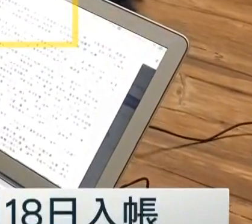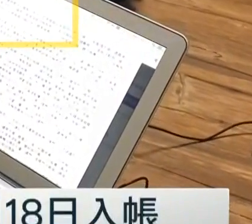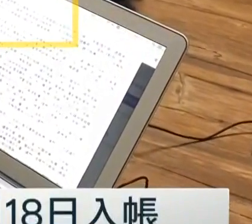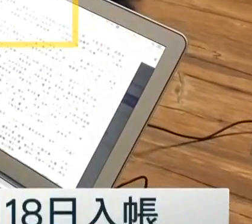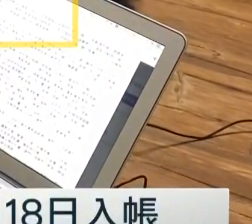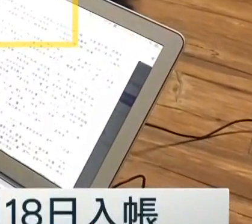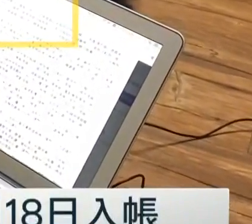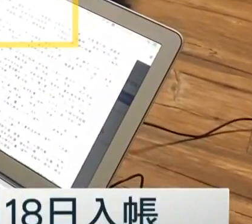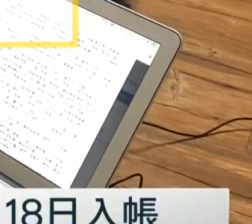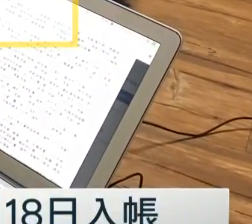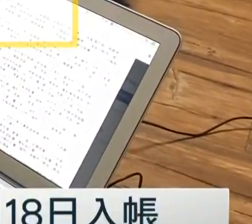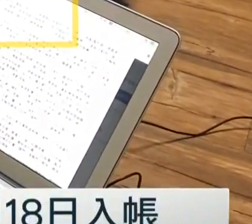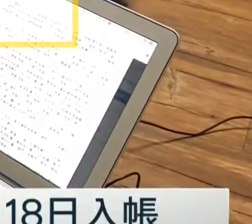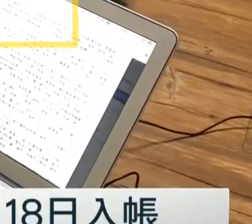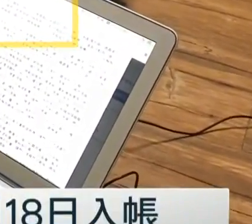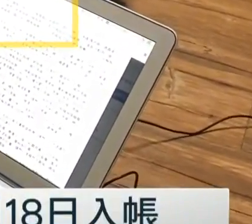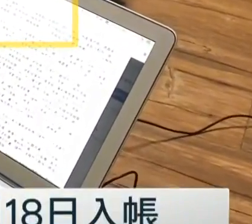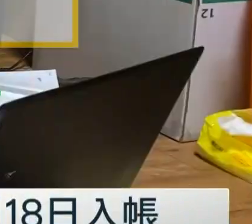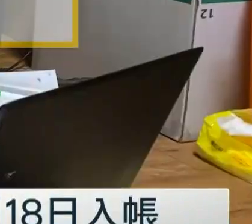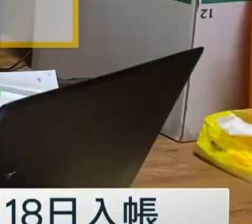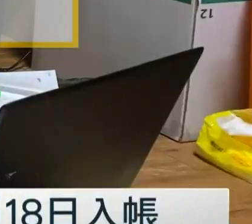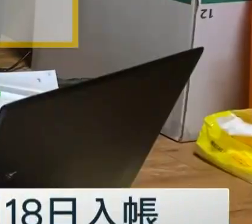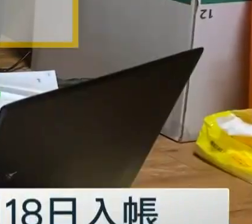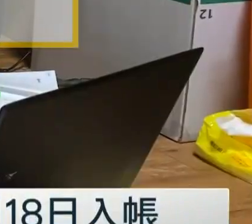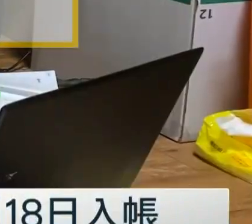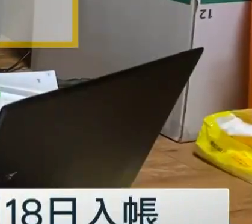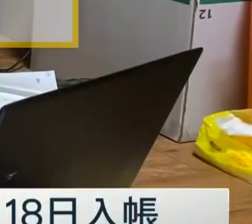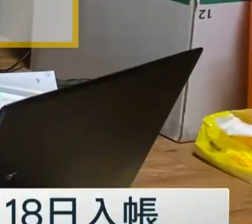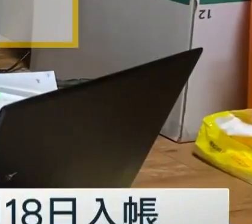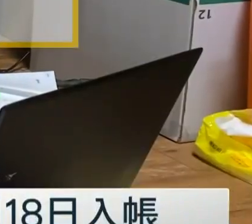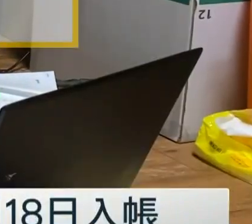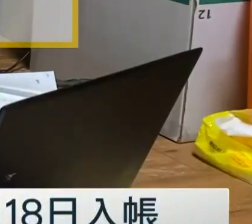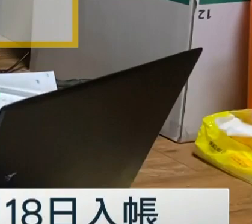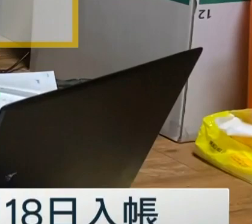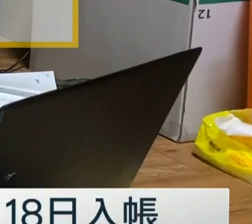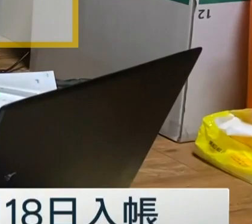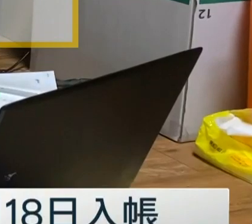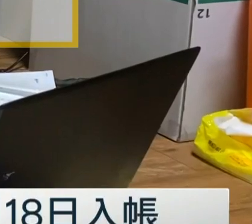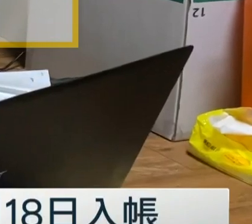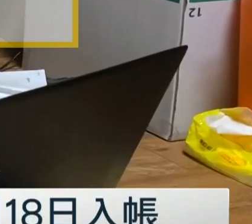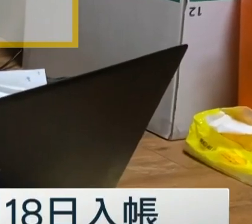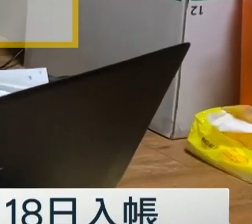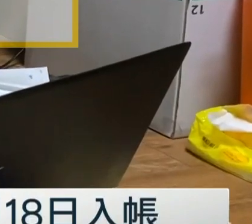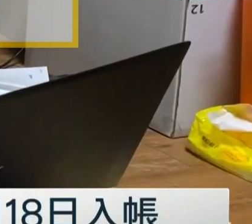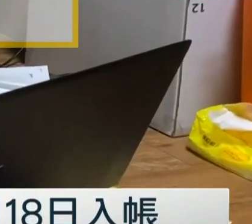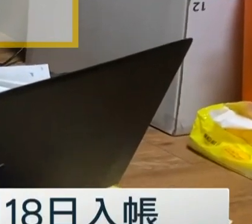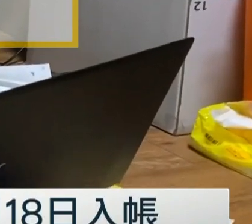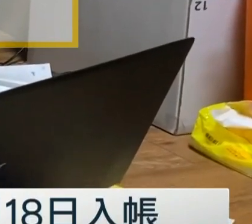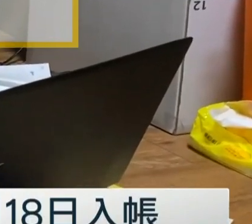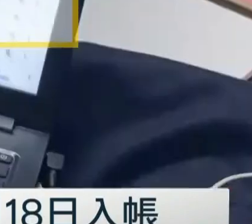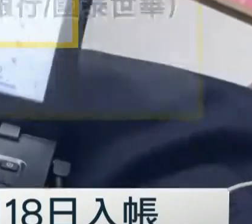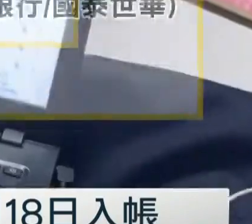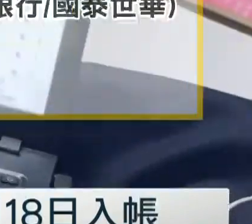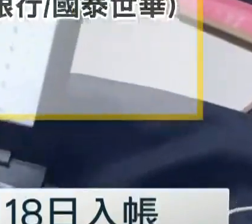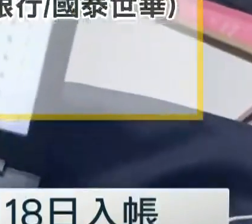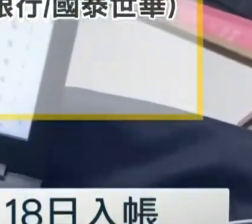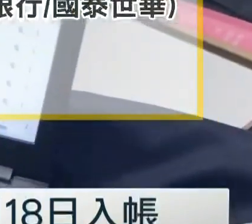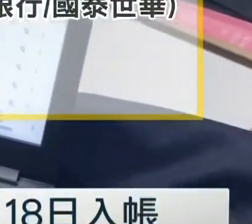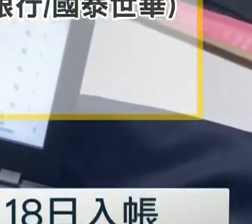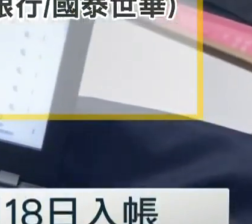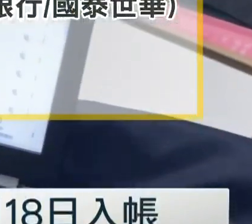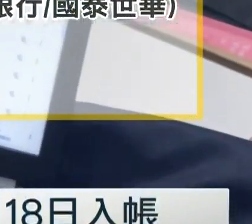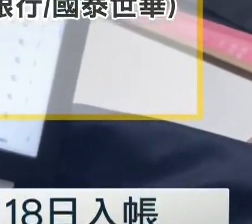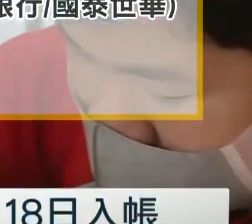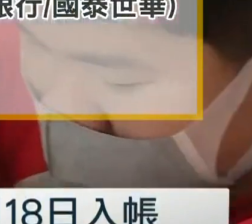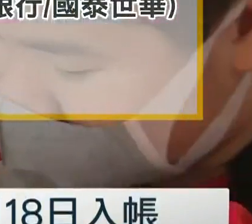教育部针对国小以下孩童以及国高中含五专前3年的身心障碍学生，每名发放10,000元补贴，家长及